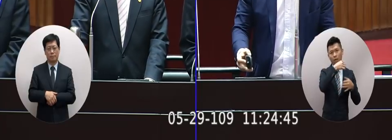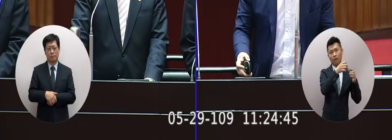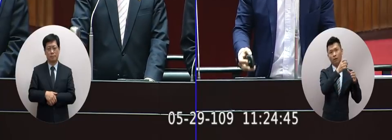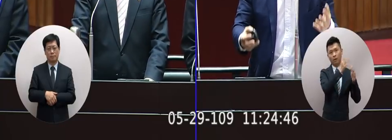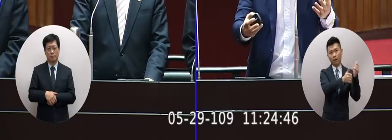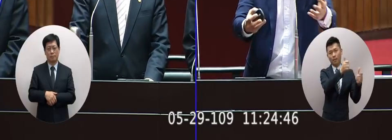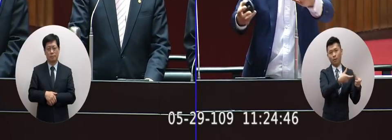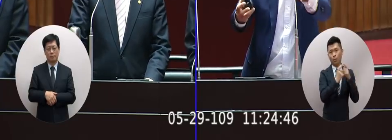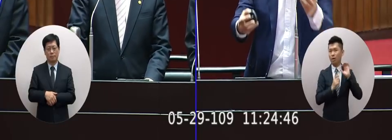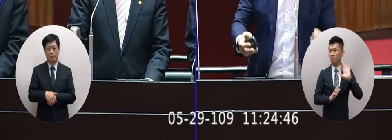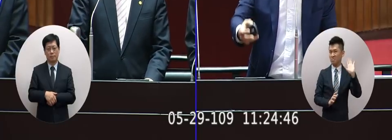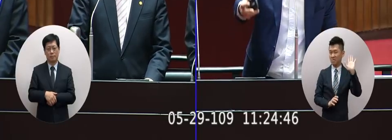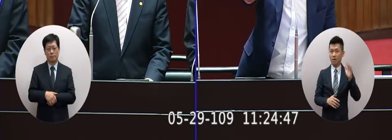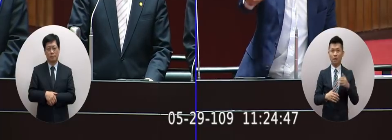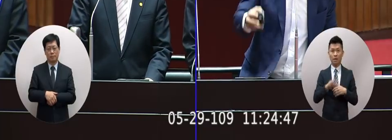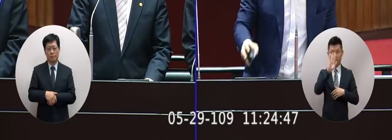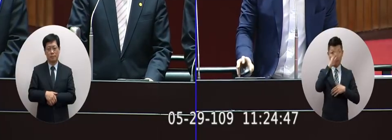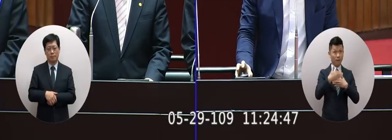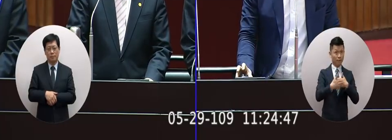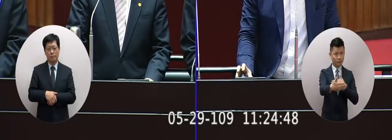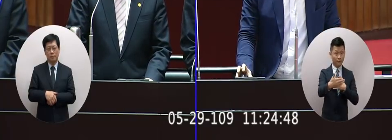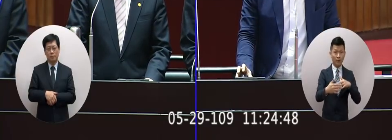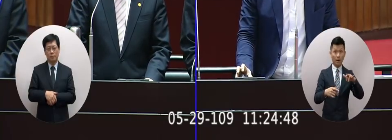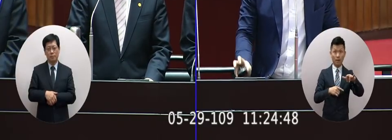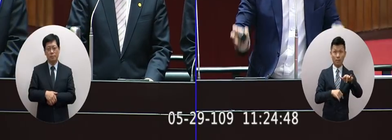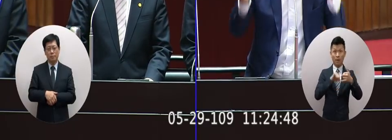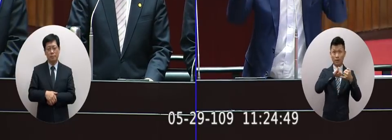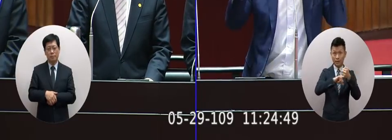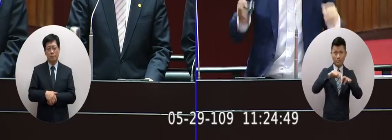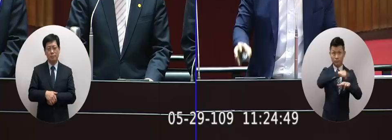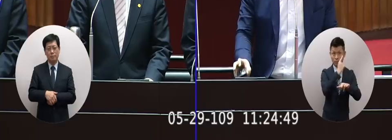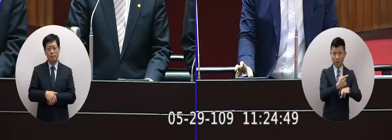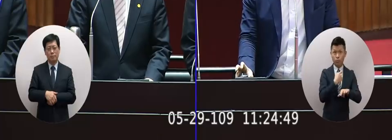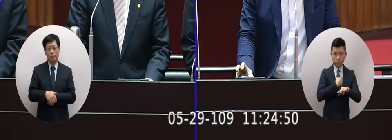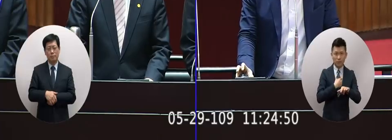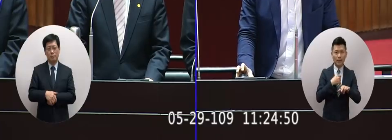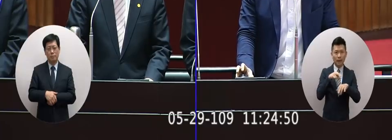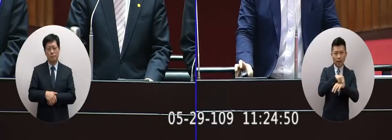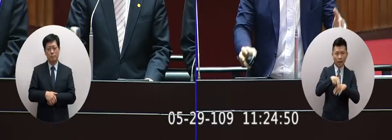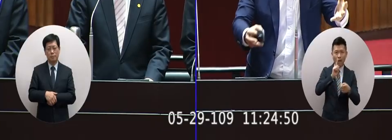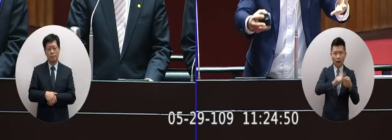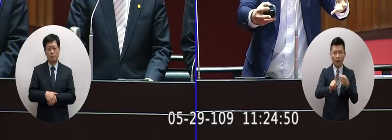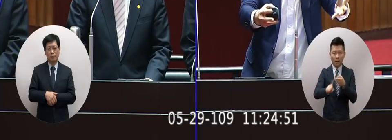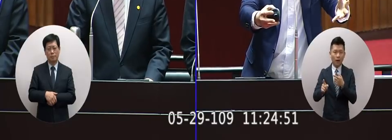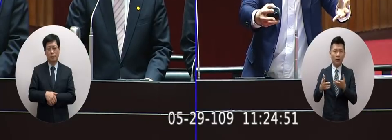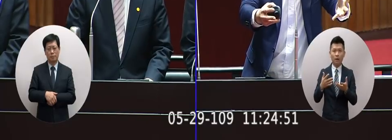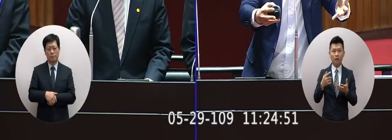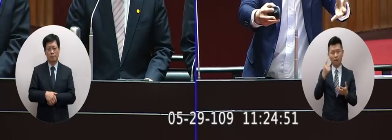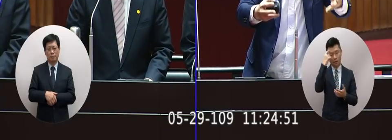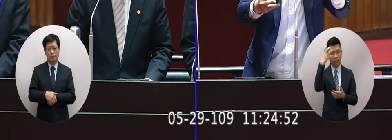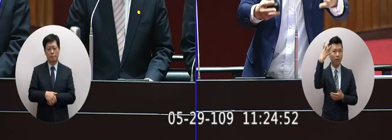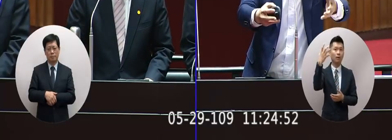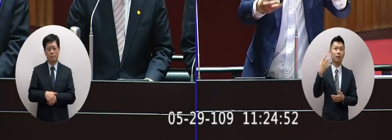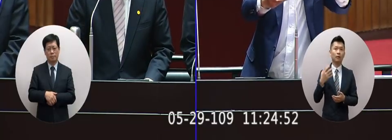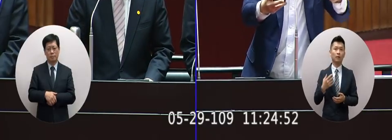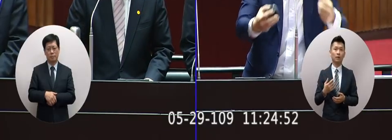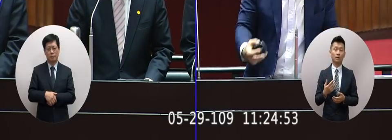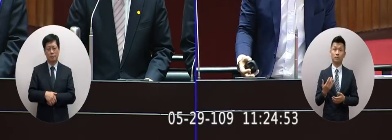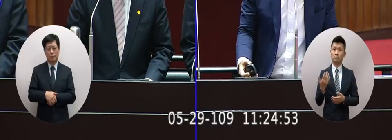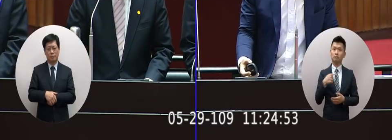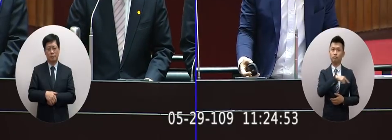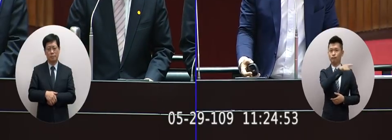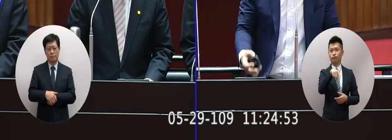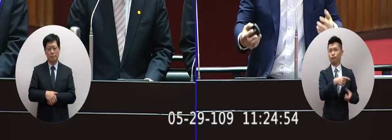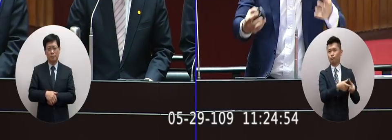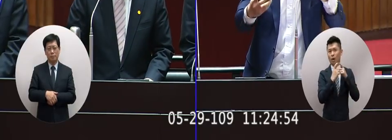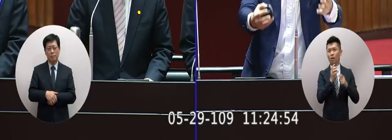包括隔离的时阵，咱阁爱处理包机用甲诸位菩萨，头壳烧烫烫。啊，迄个时阵，就是因为遐唔愿